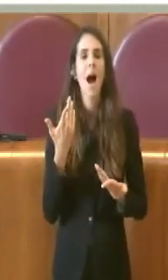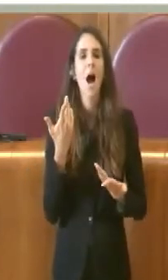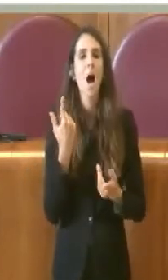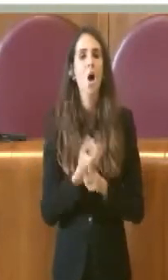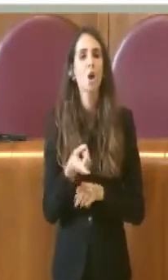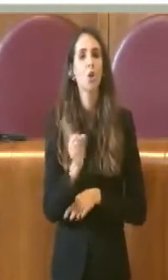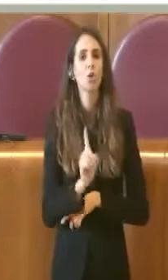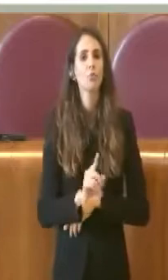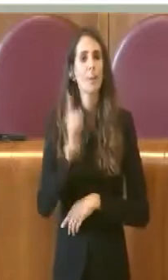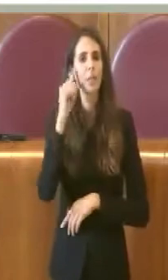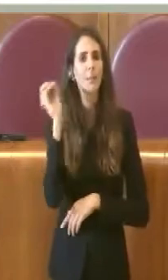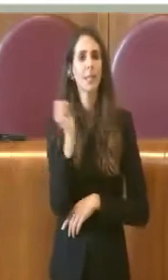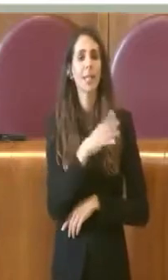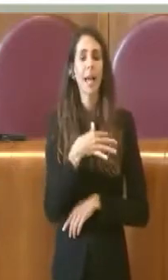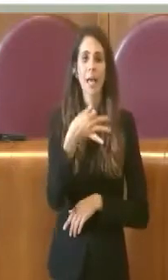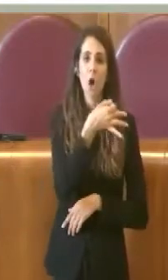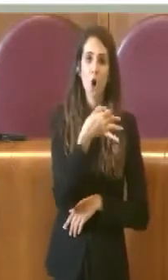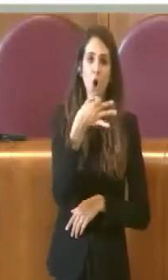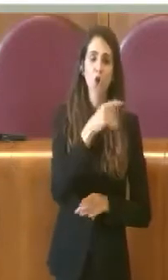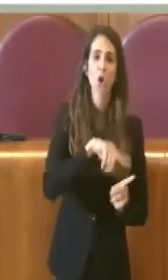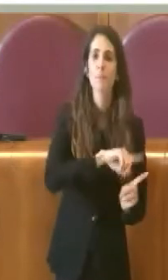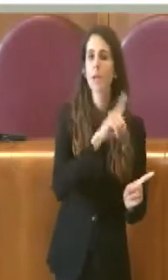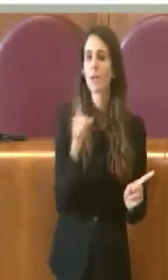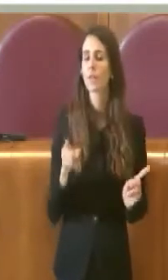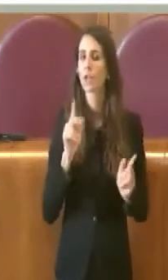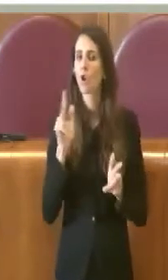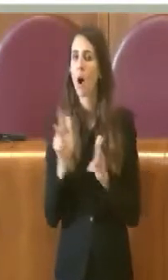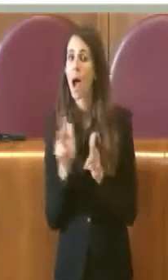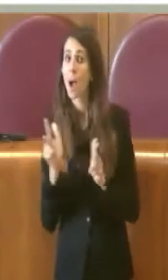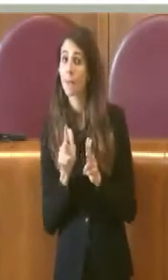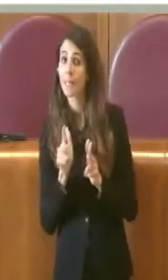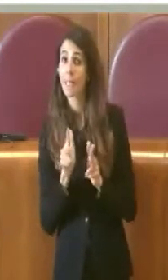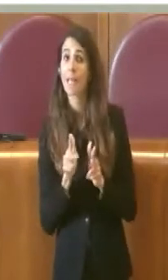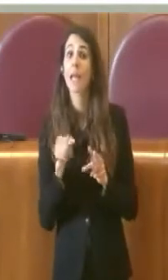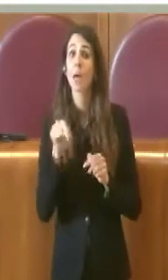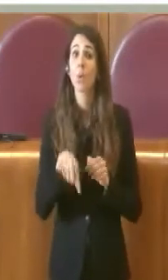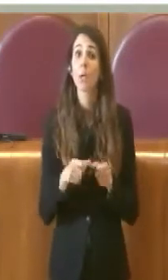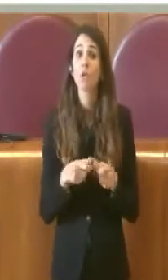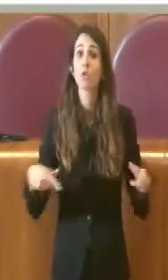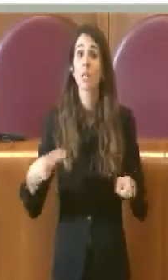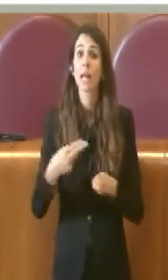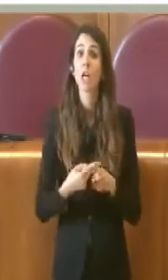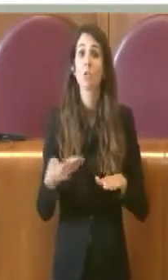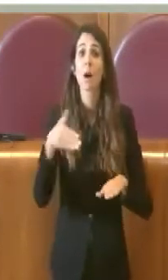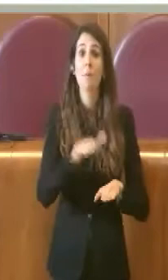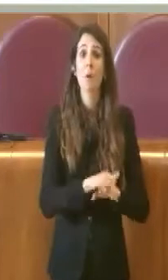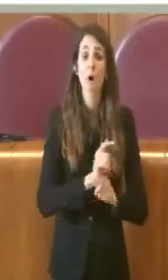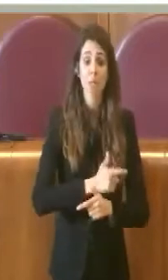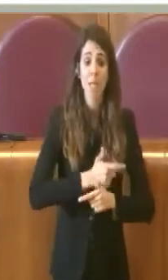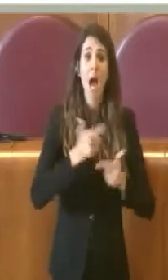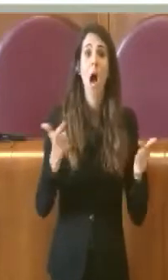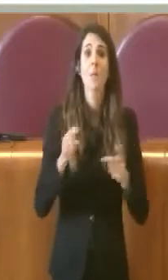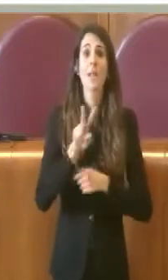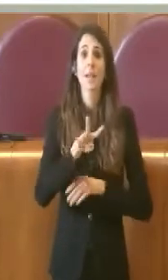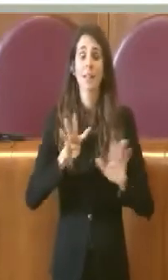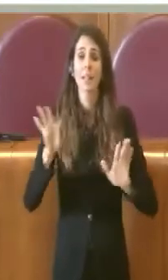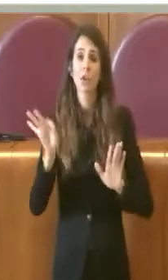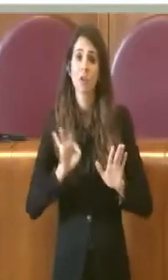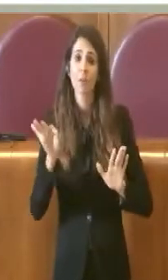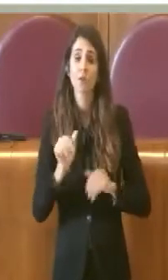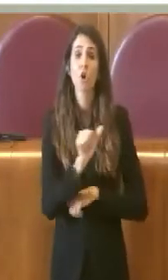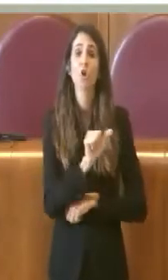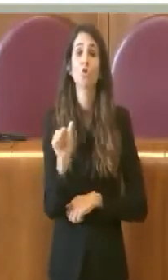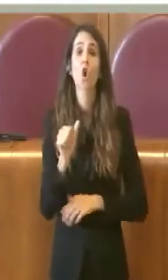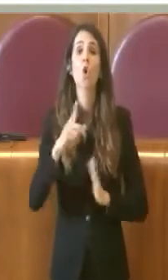ottobre ad aprile c'è stato un aumento della mortalità a Roma del 29% e a novembre, solo il mese di